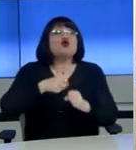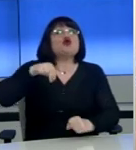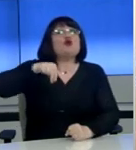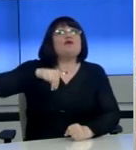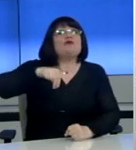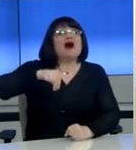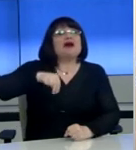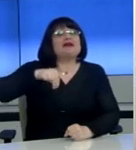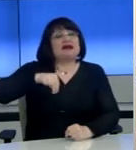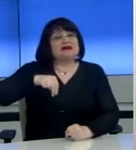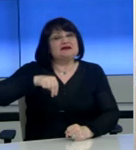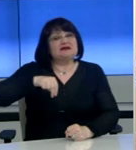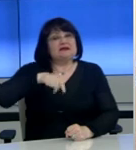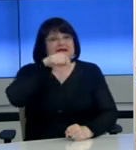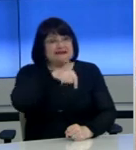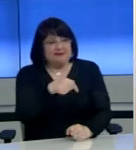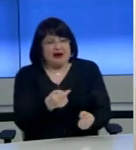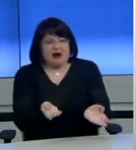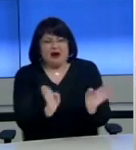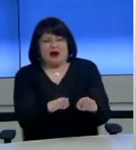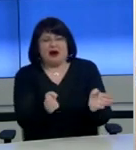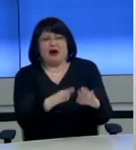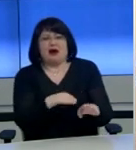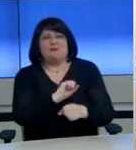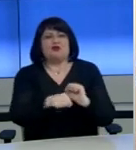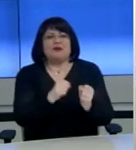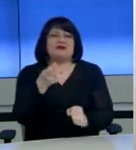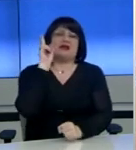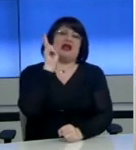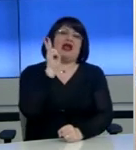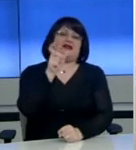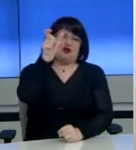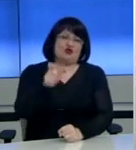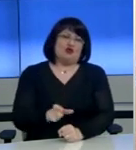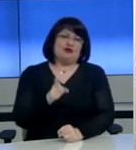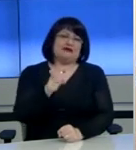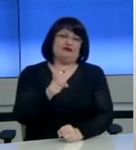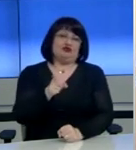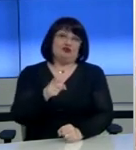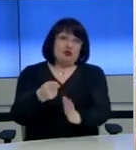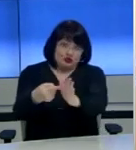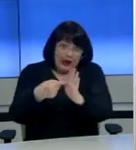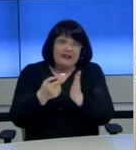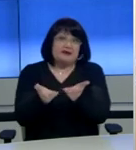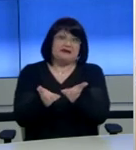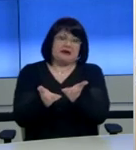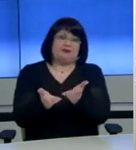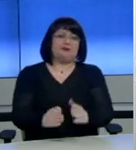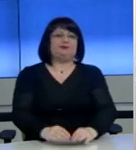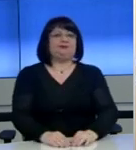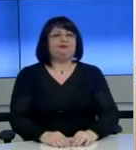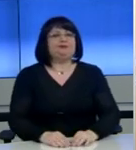που σήμερα προκειμένου να συγκαλύψετε, ενοχοποιείτε αυτούς που το ανέδειξαν.